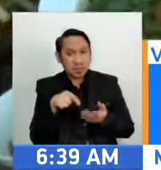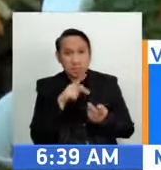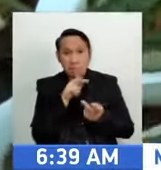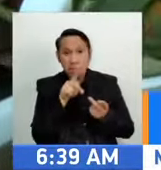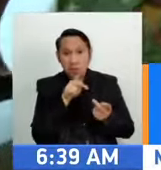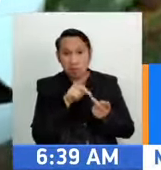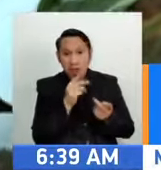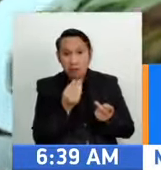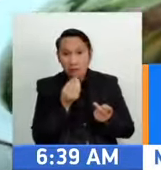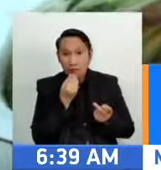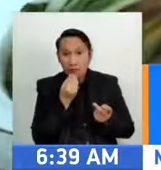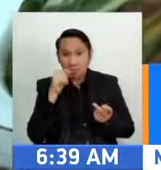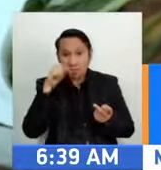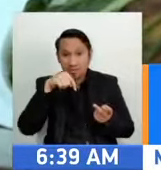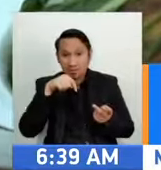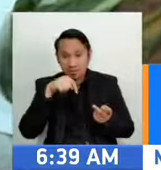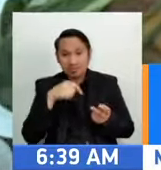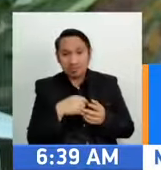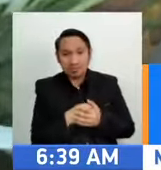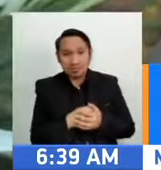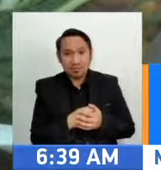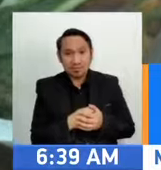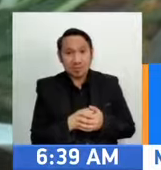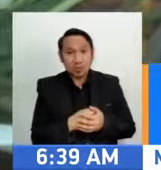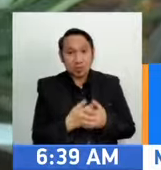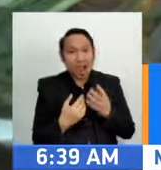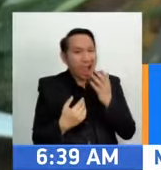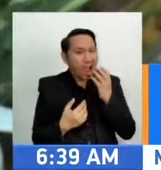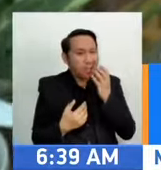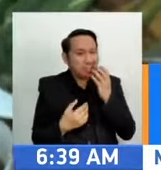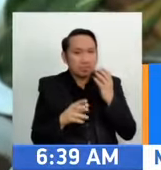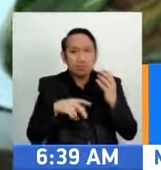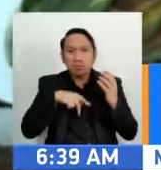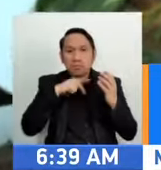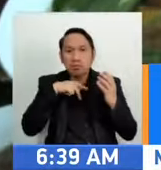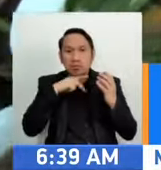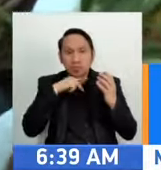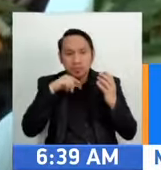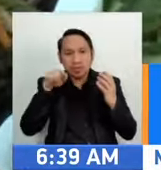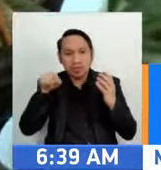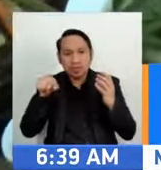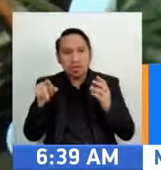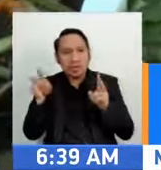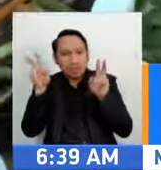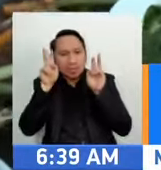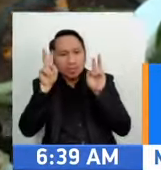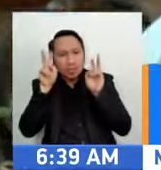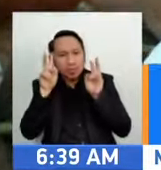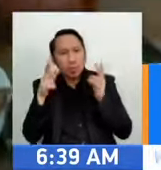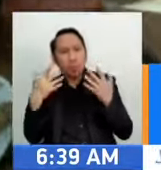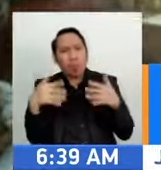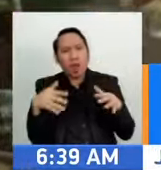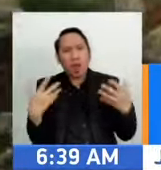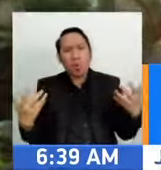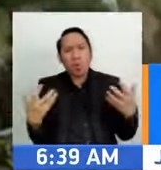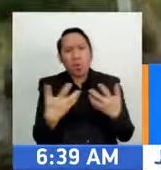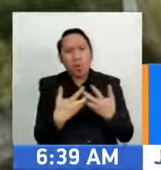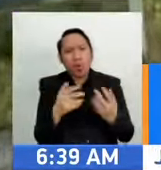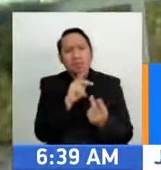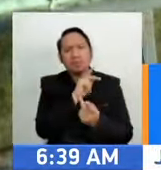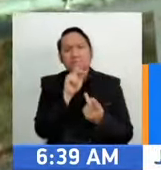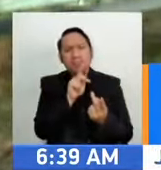ating pinakbet. Grabe naman, yung perfect na ang view, perfect pa yung pagkain, yun yung, Chef. Yun, I think yung isa sa mga pinaka the best